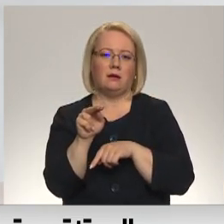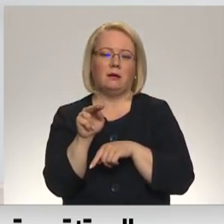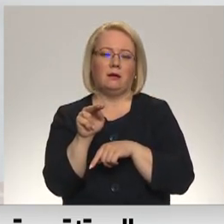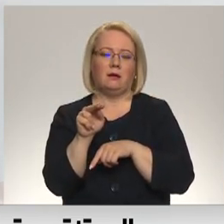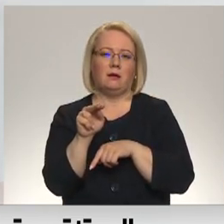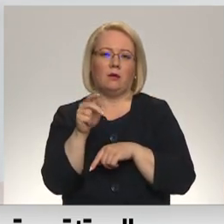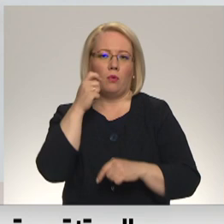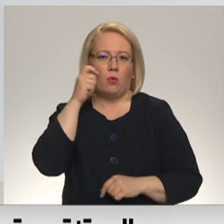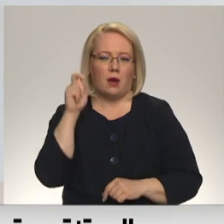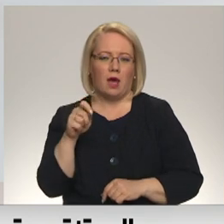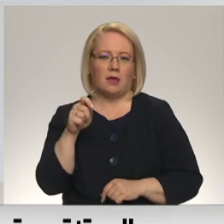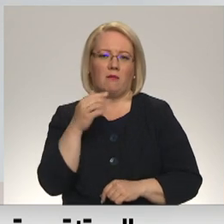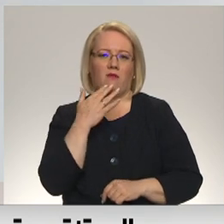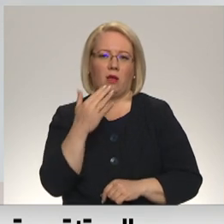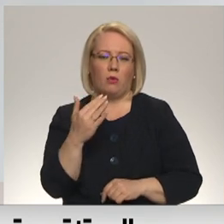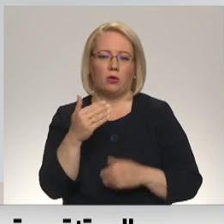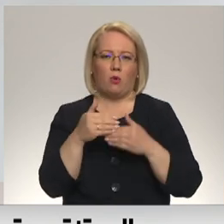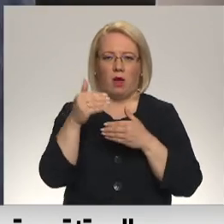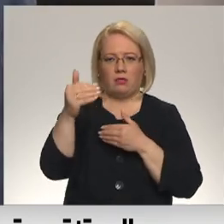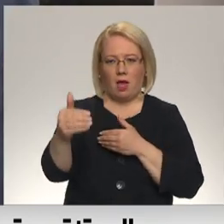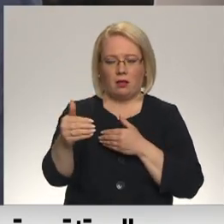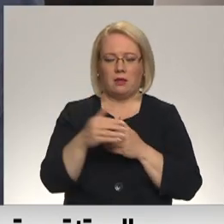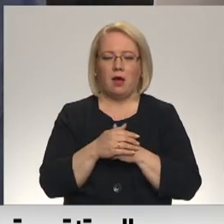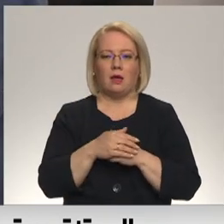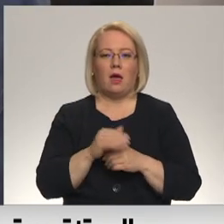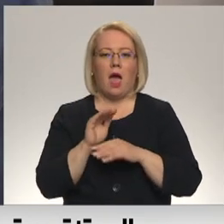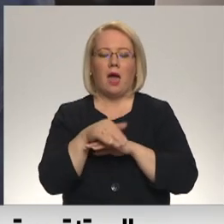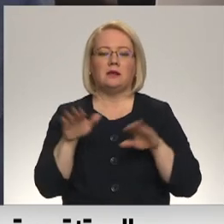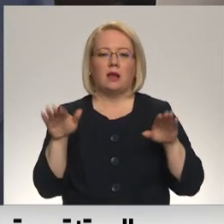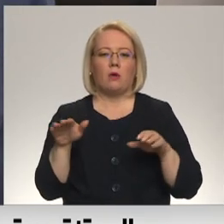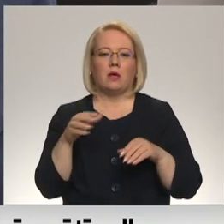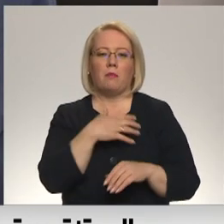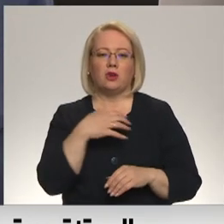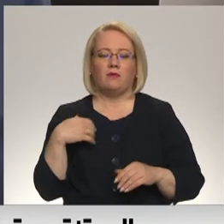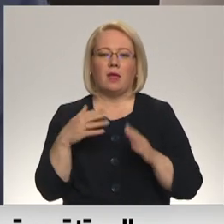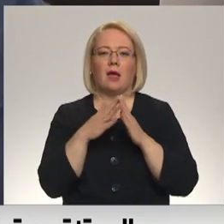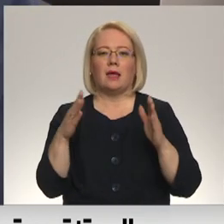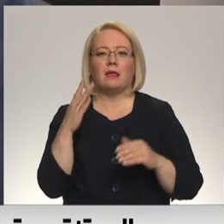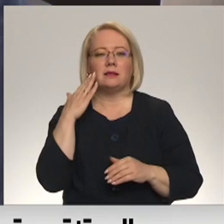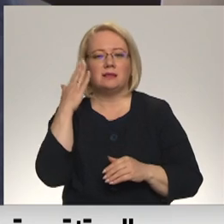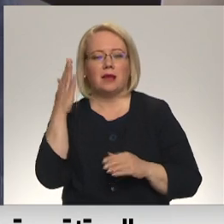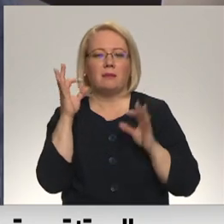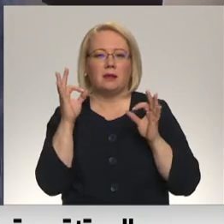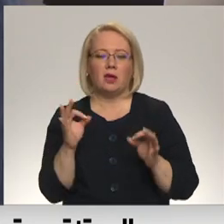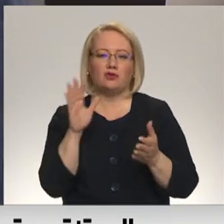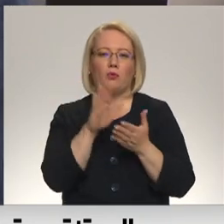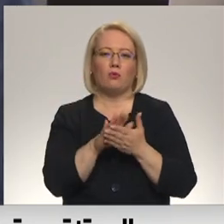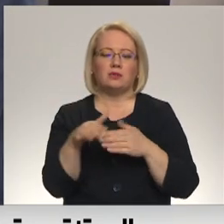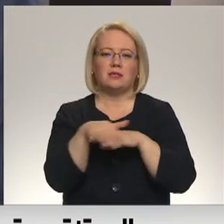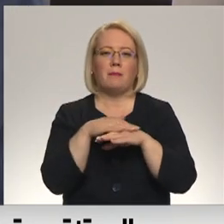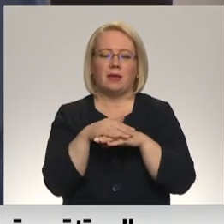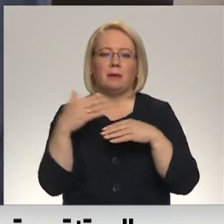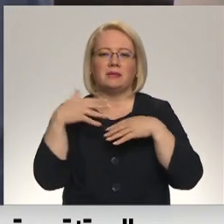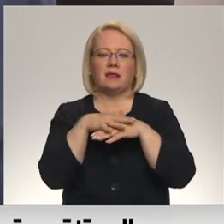tātad ukraiņiem valodu attālināti. Aizkrauklis pašvaldībā lielas cerības liekot uz Sabiedrības integrācijas